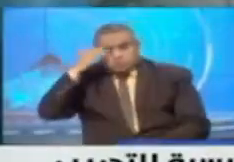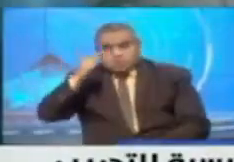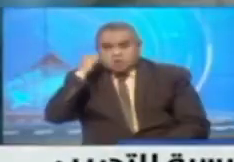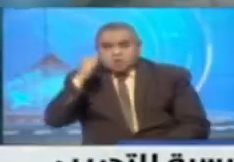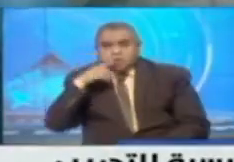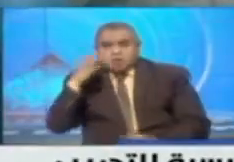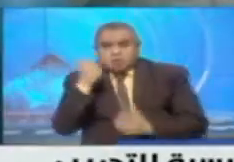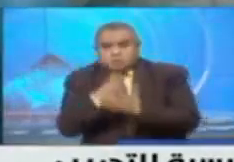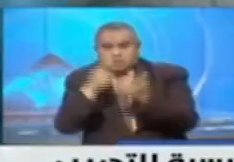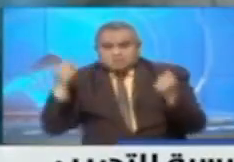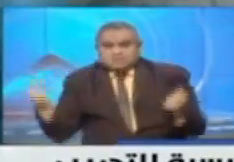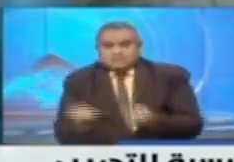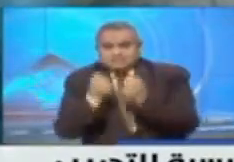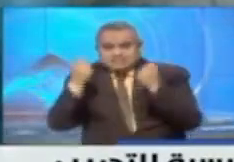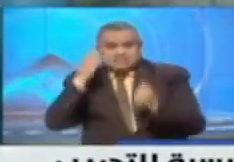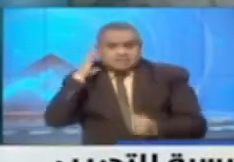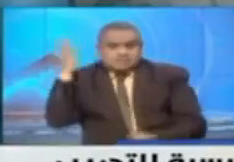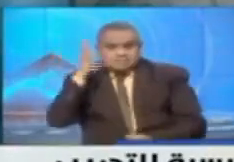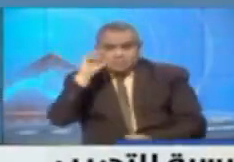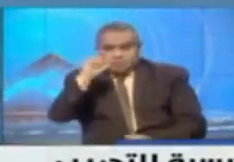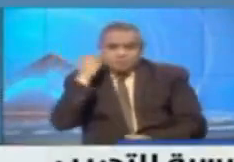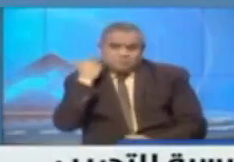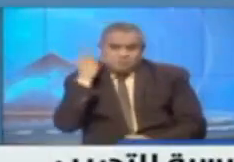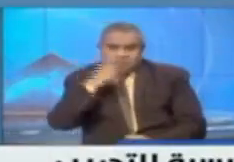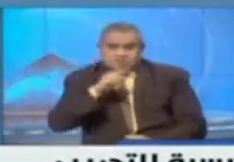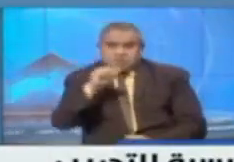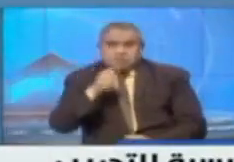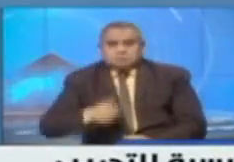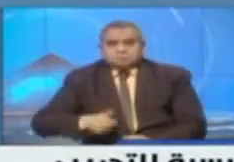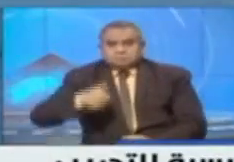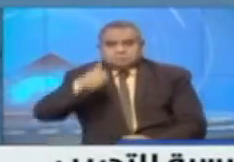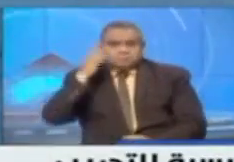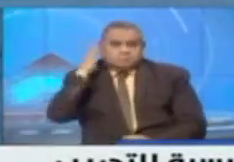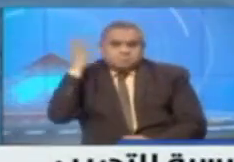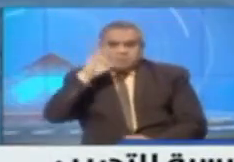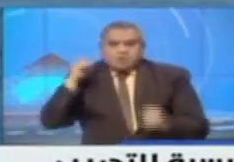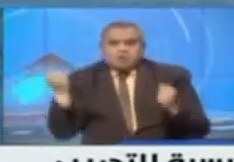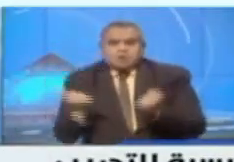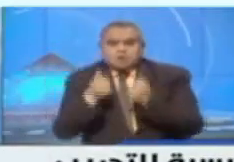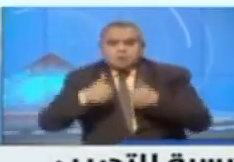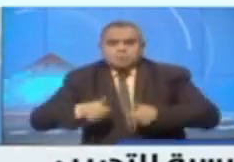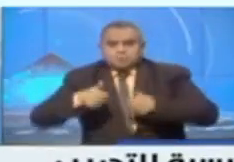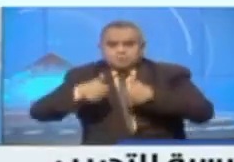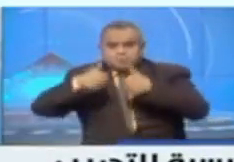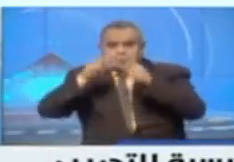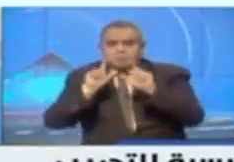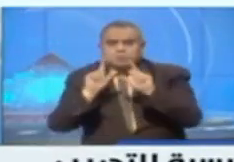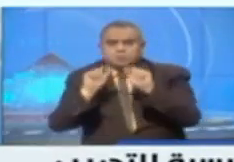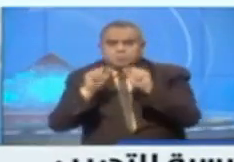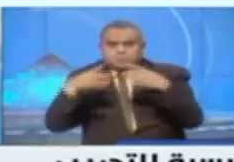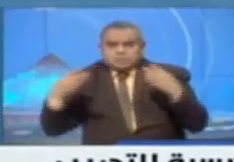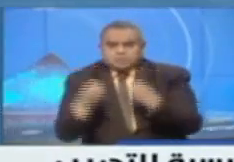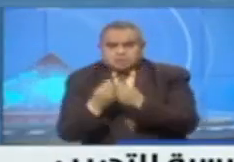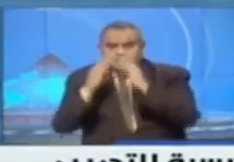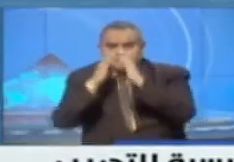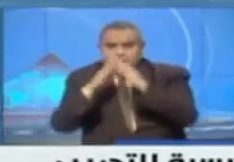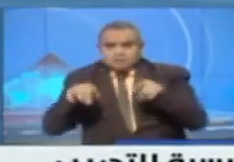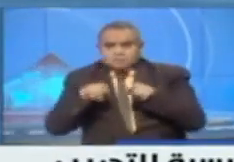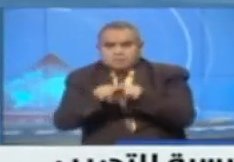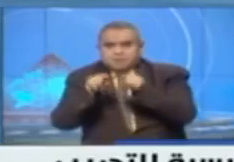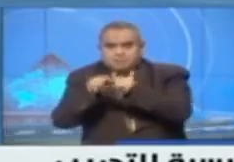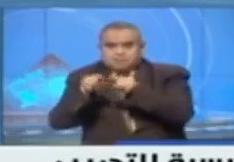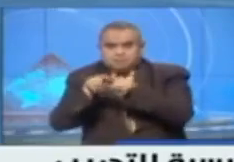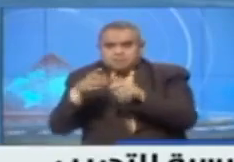أن التدريب ميدوزا 12 يعد أحد أهم التدريبات المشتركة التي تنفذها القوات المسلحة المصرية